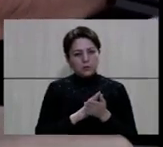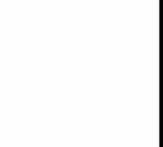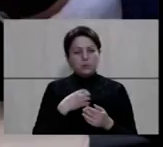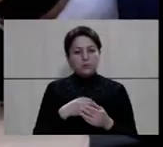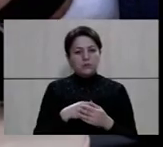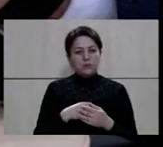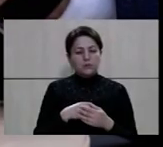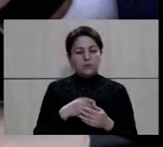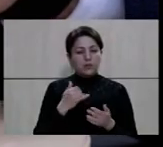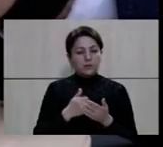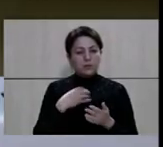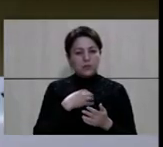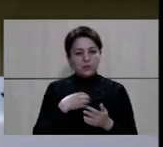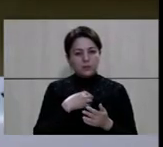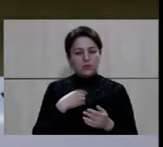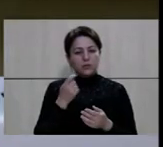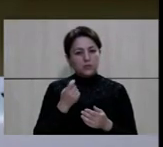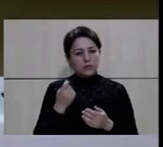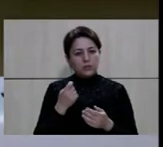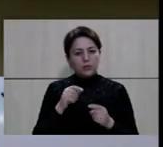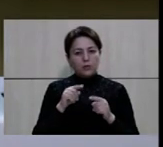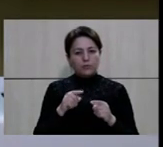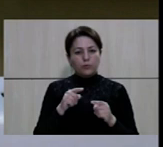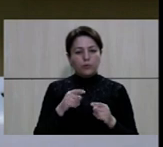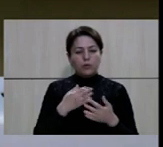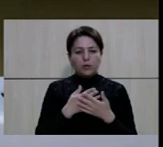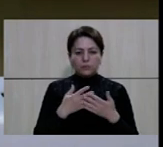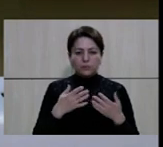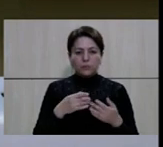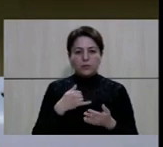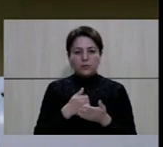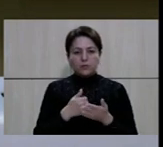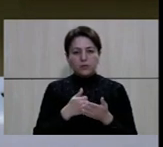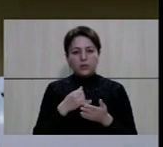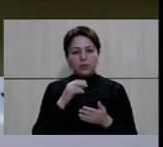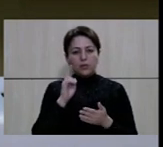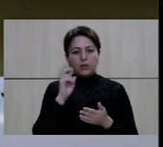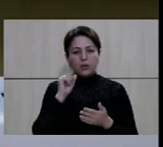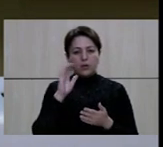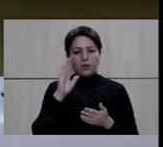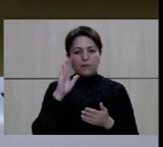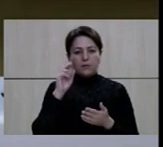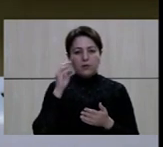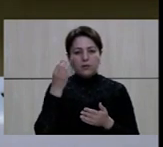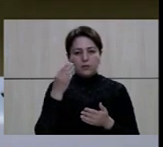jarayoni. Kavsharlashning asosiy detali bu asbobi kavsharlagich hisoblanadi. Kavsharlagich